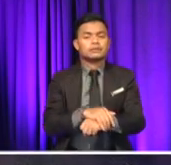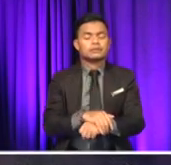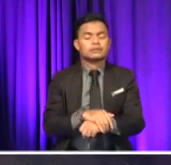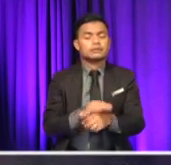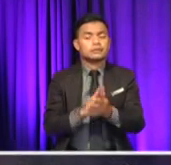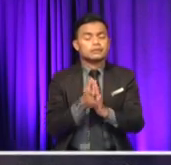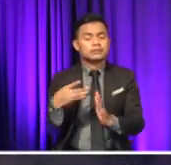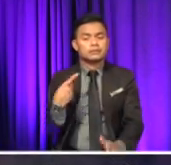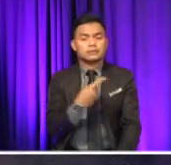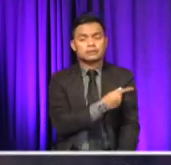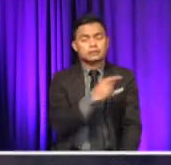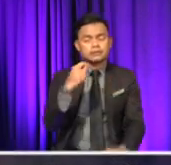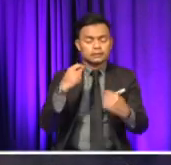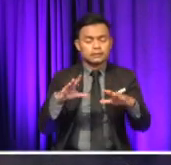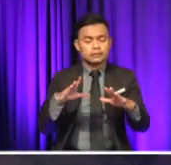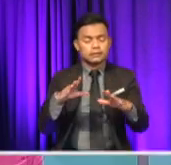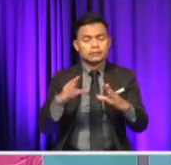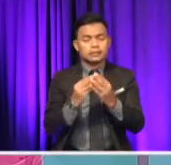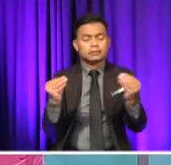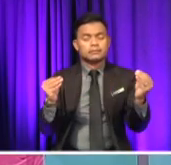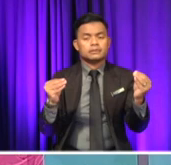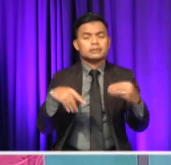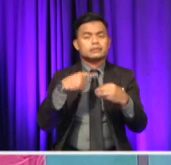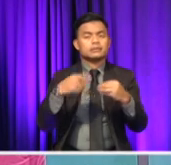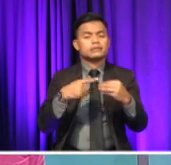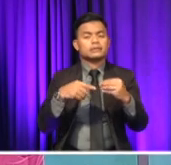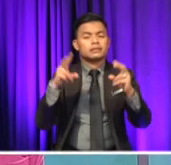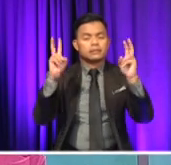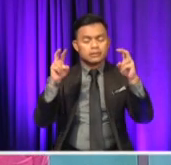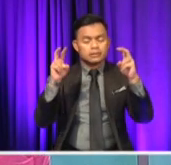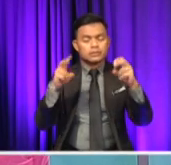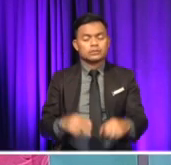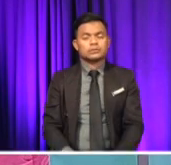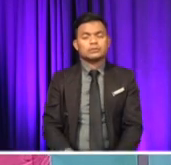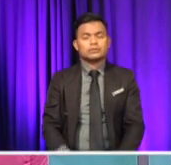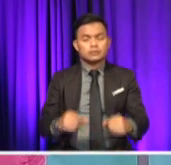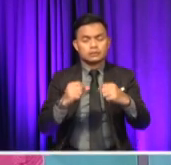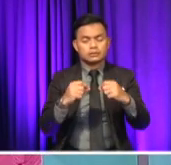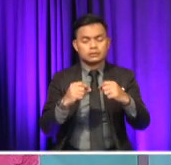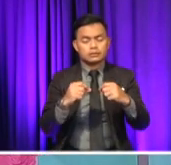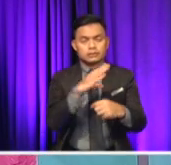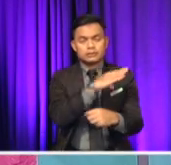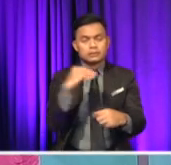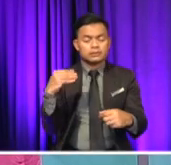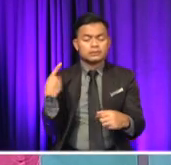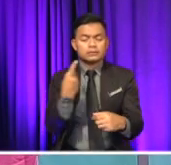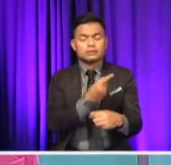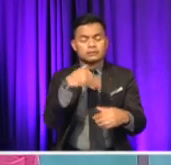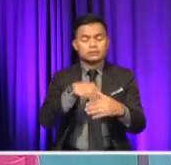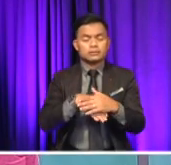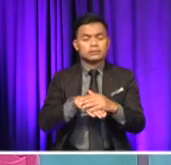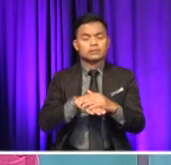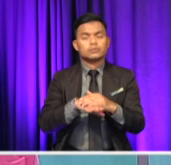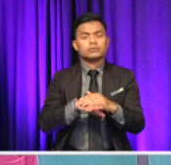kita masuk kembali lagi satu topik yaitu sistem new matic Oke new system new meeting ini